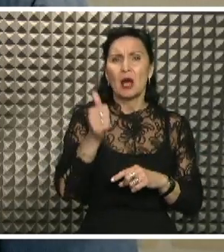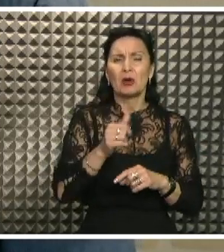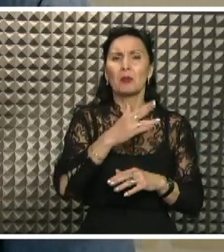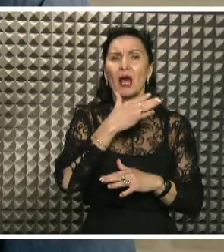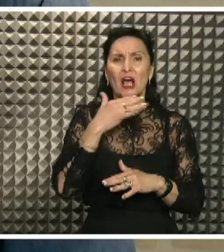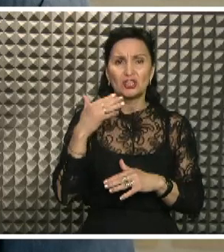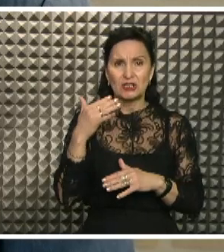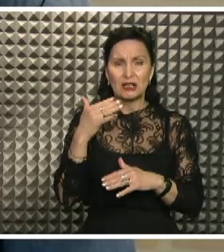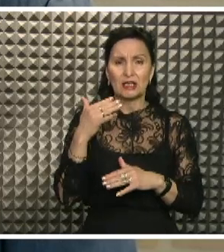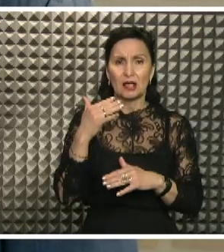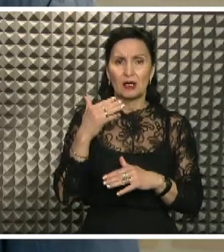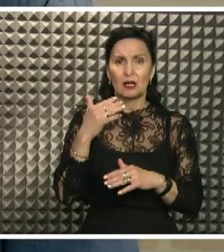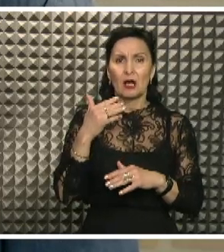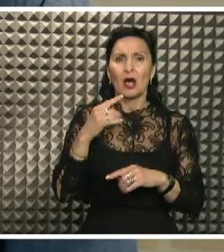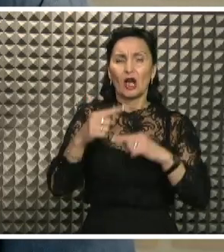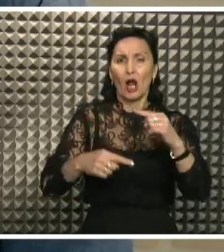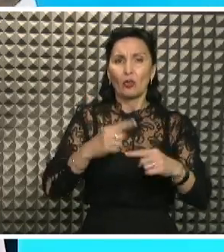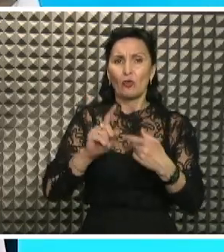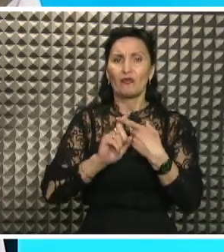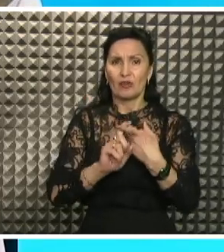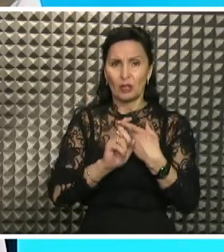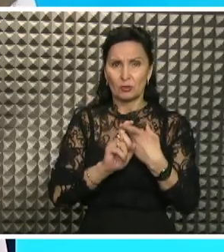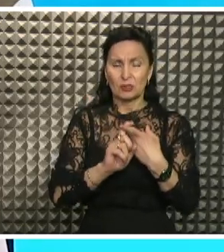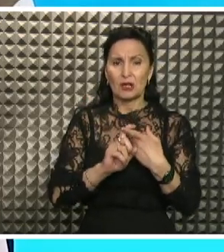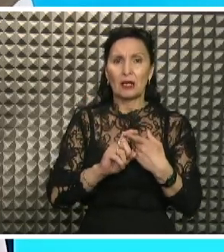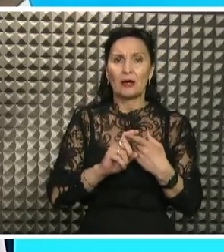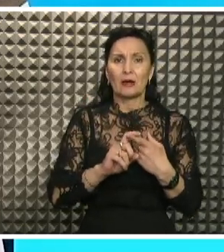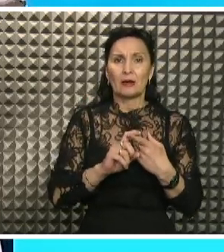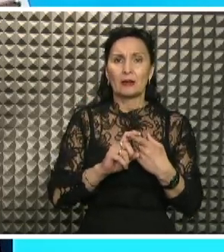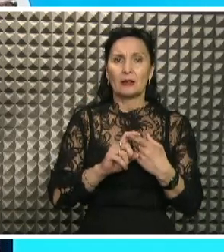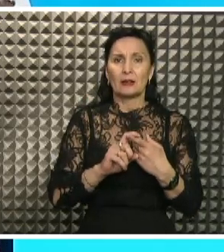многочисленных родов вирусов в царстве вирусов, да.